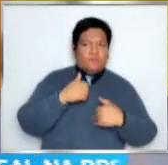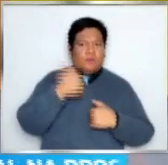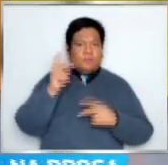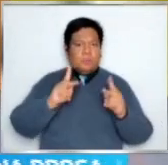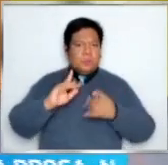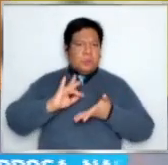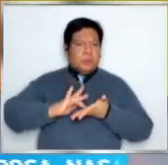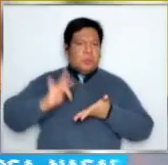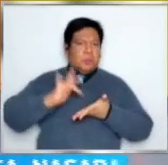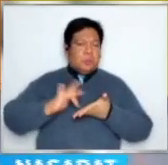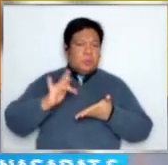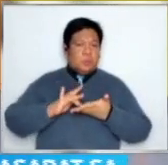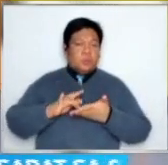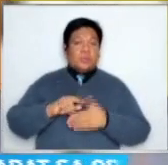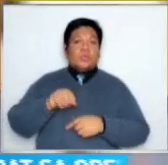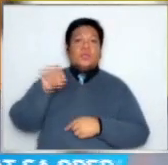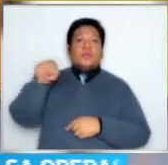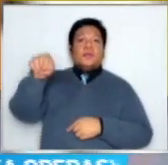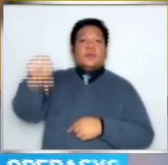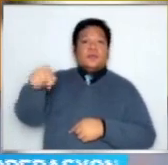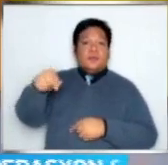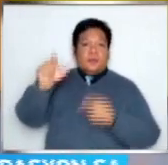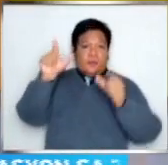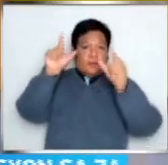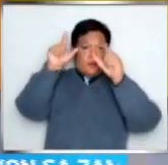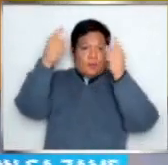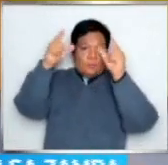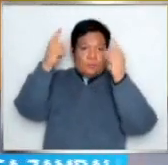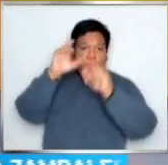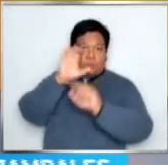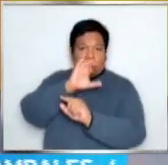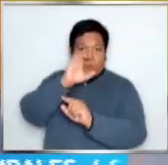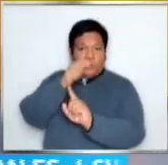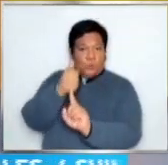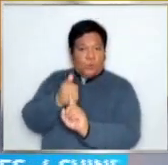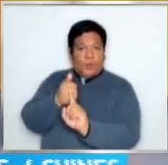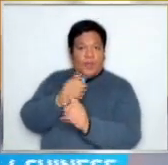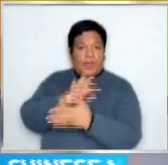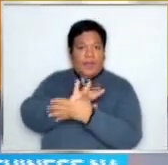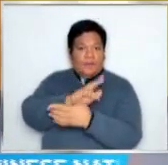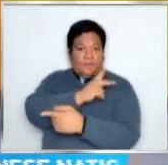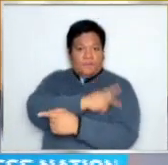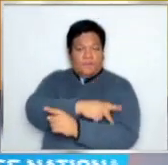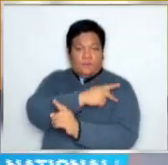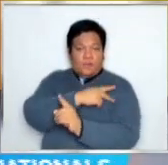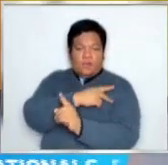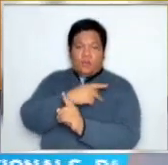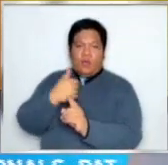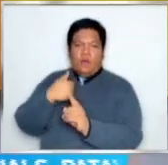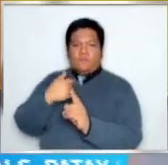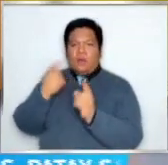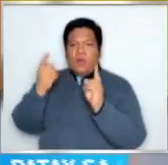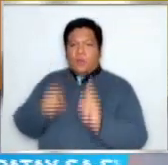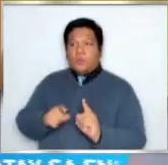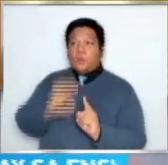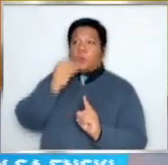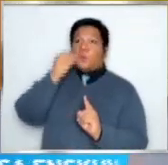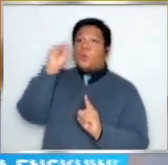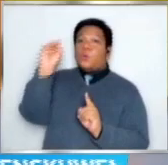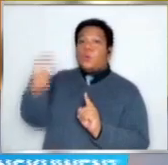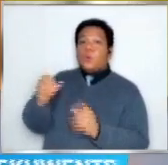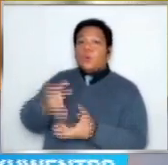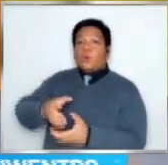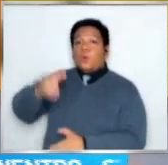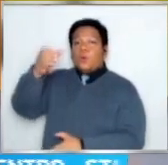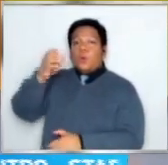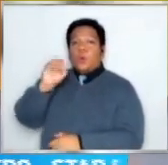Lapu-Lapu, Cebu, isa pong COVID patient ang nabiktima matapos mag-order ng oxygen tank online. Balitang hatid ni Luan May Rondina ng